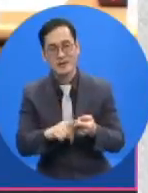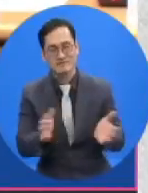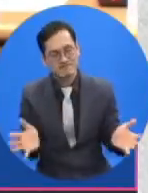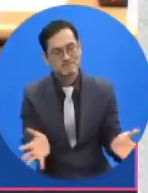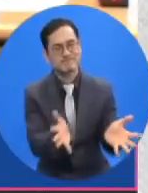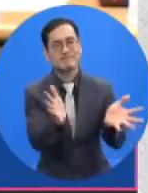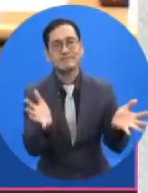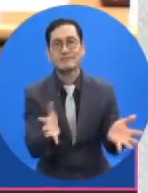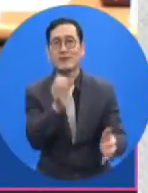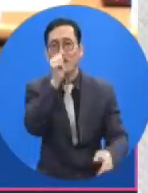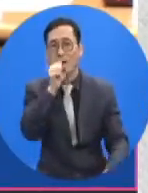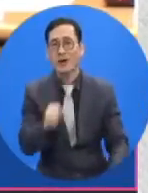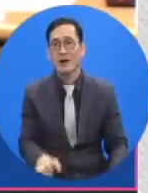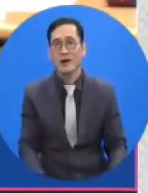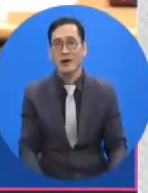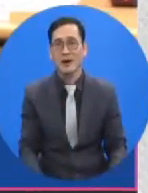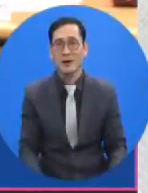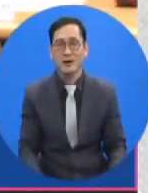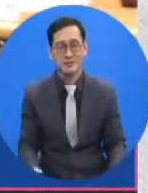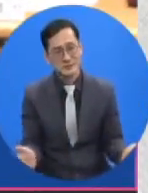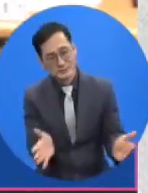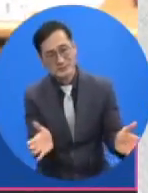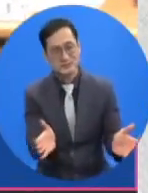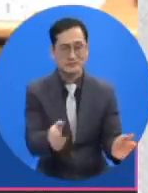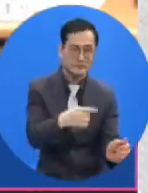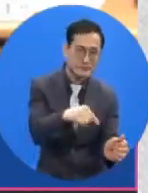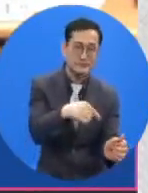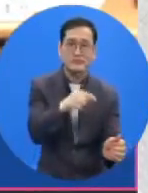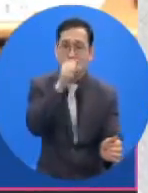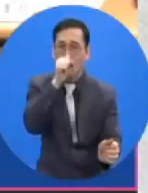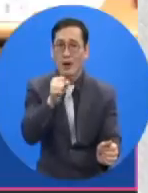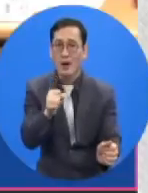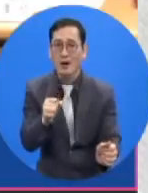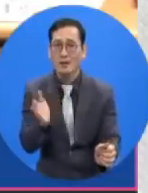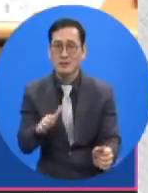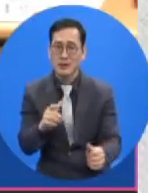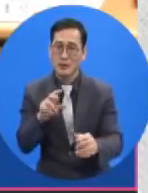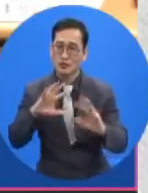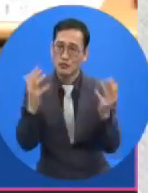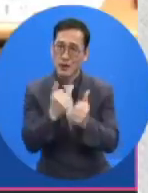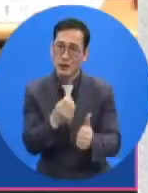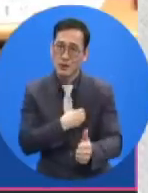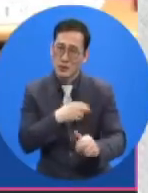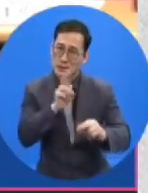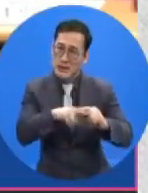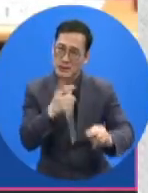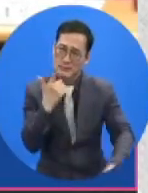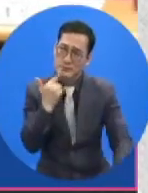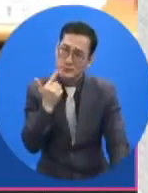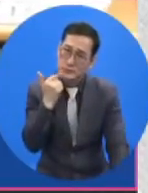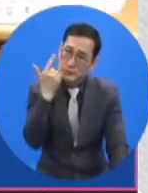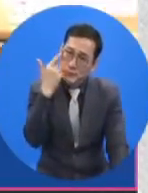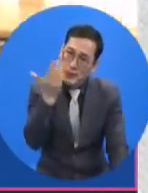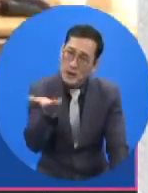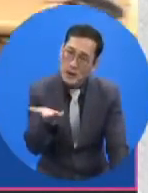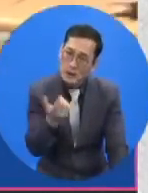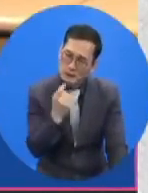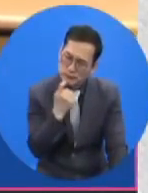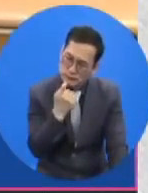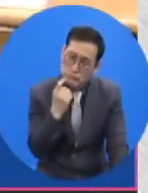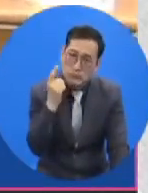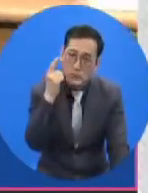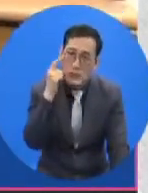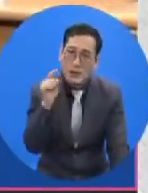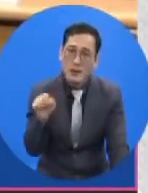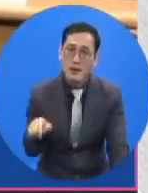있으면 점잖게 바로 갈 수 있도록 지도해줘도 될 텐데 왜 저렇게까지 집착을 보일까? 정치가 도대체 뭐길래? 저분을